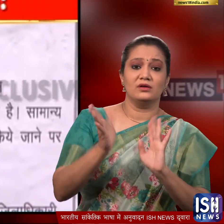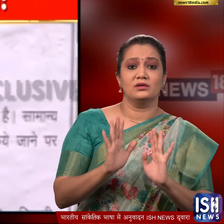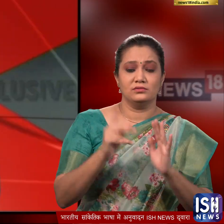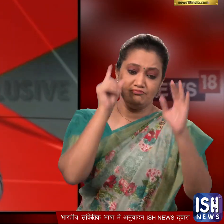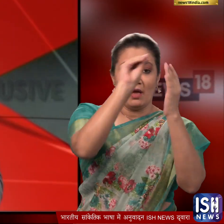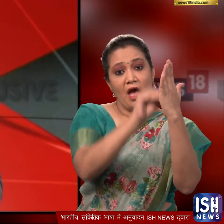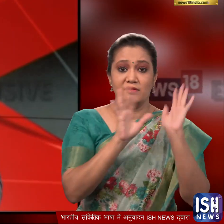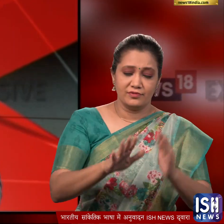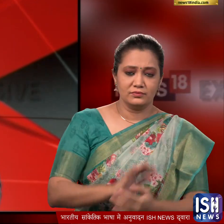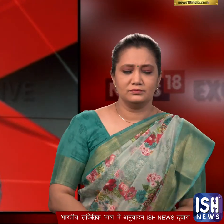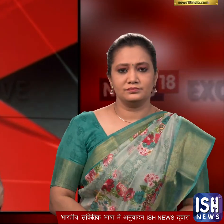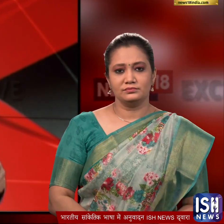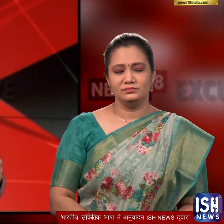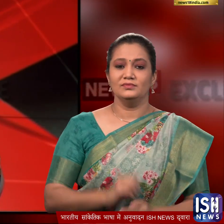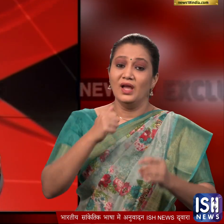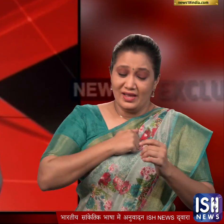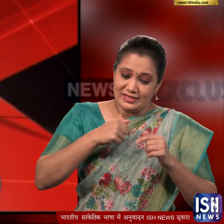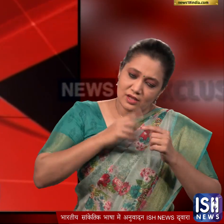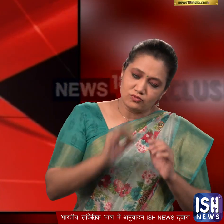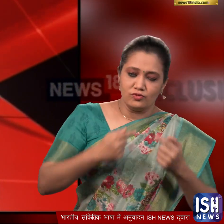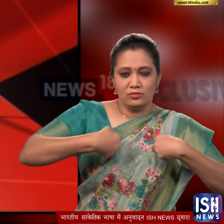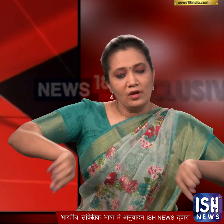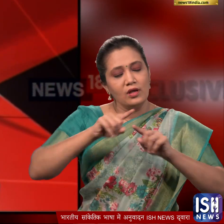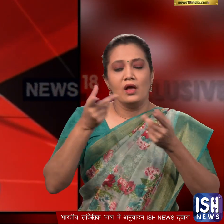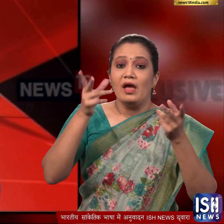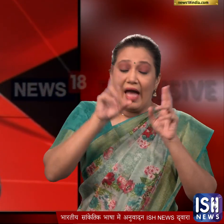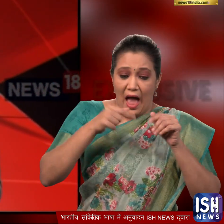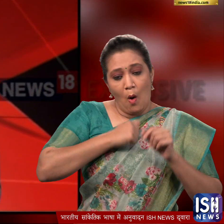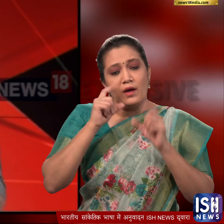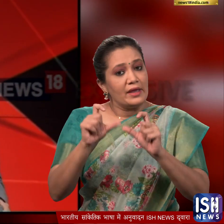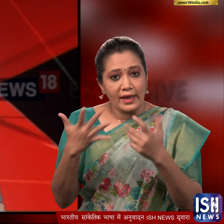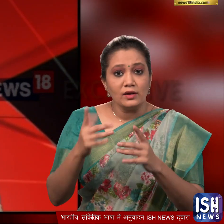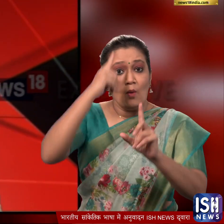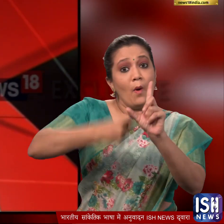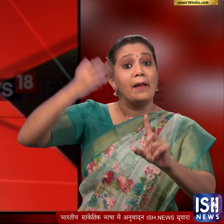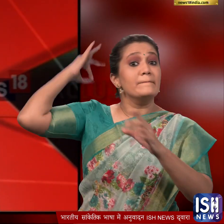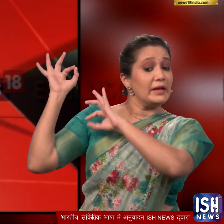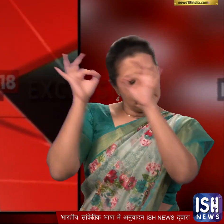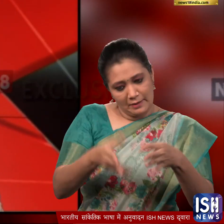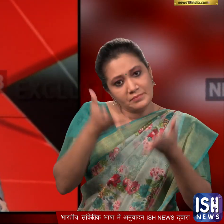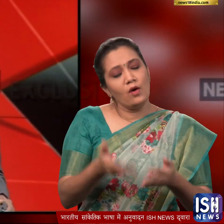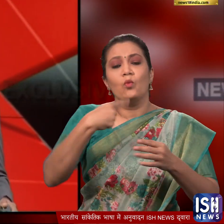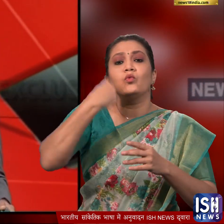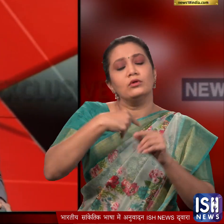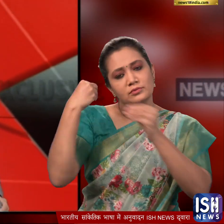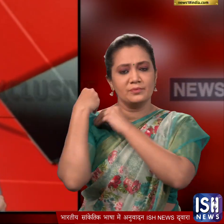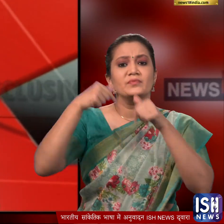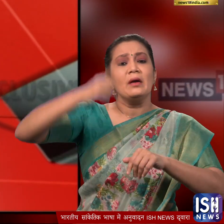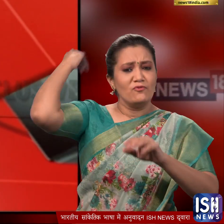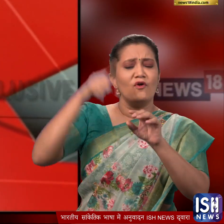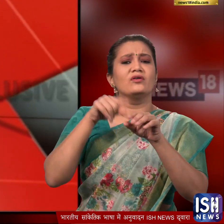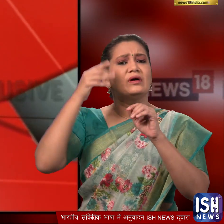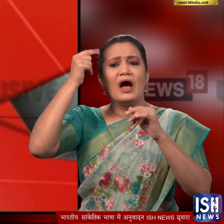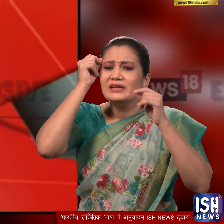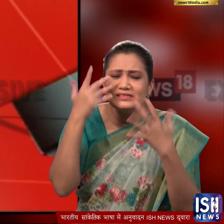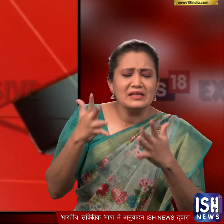गई। सौभाग्य की एक बात यह कि हम लोगों ने अपनी लापरवाही से महामारी का संकट फिर 1 साल पहले जैसी हालत में पहुंचा दिया है। तब हम सबके लिए संकट नया